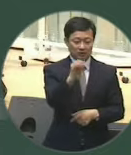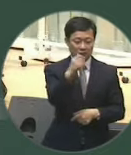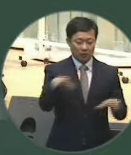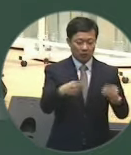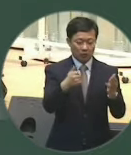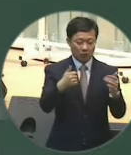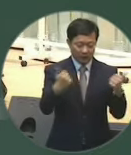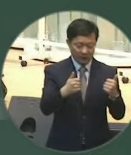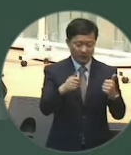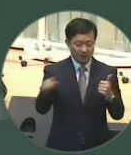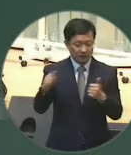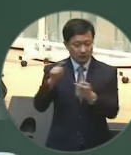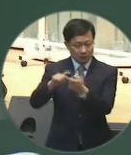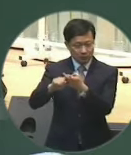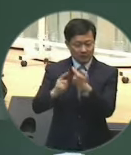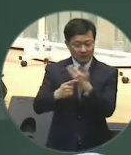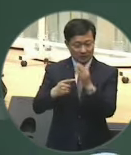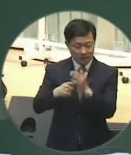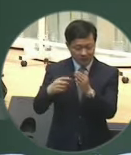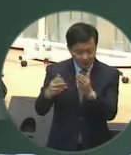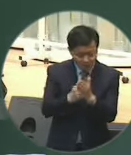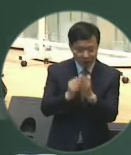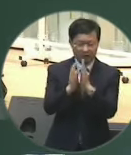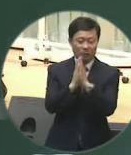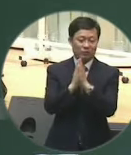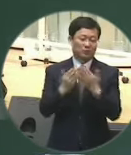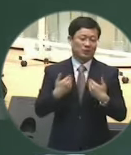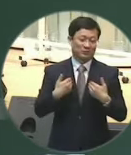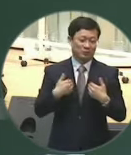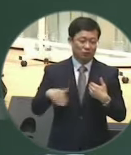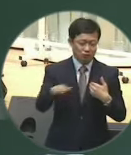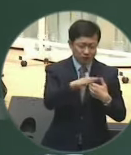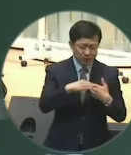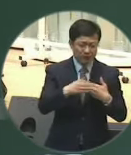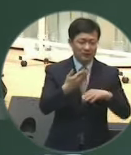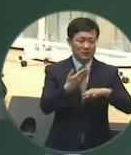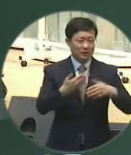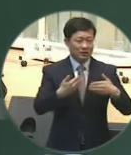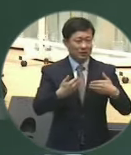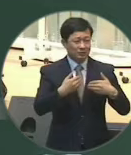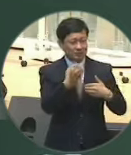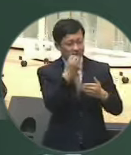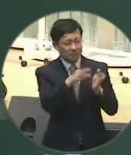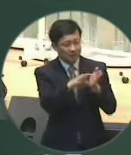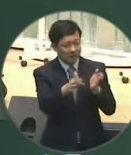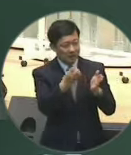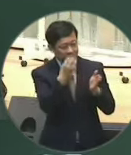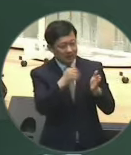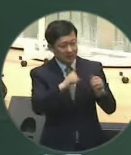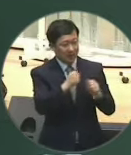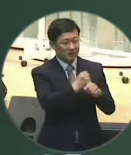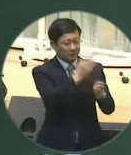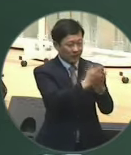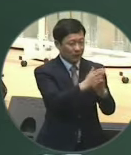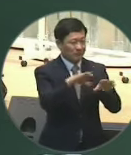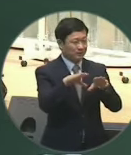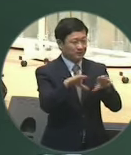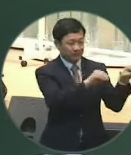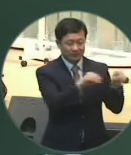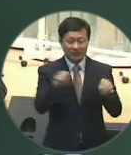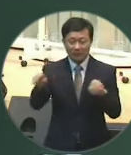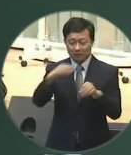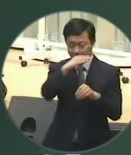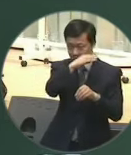pray properly for this. 우리 총회만은 우리 교단만은 쓸데없는 하지 말고 올바른 기도해야 돼요. At least for